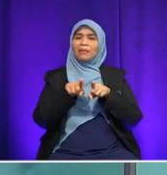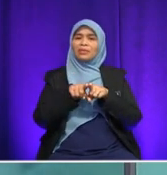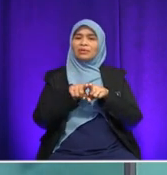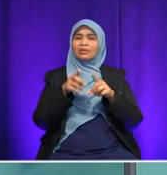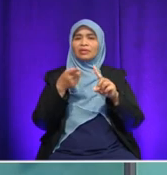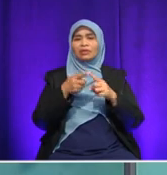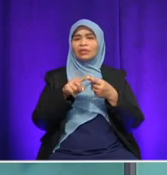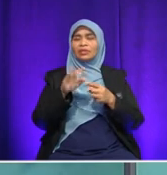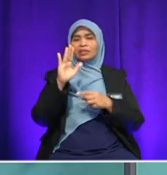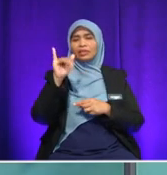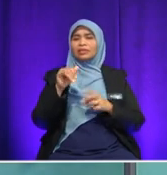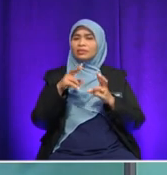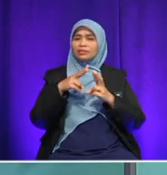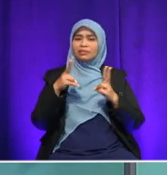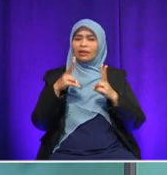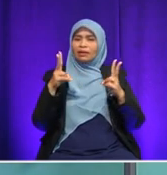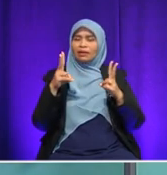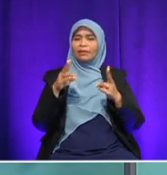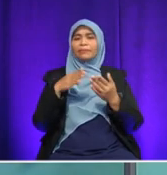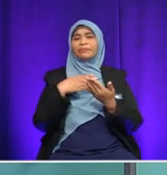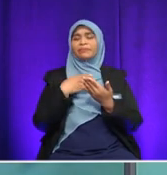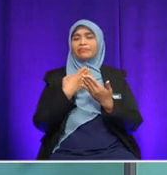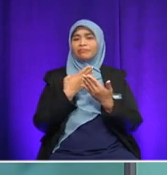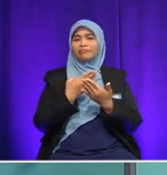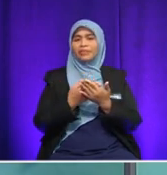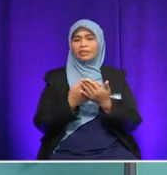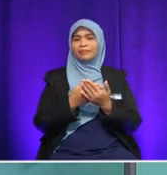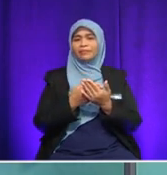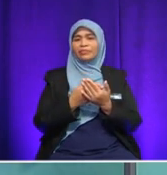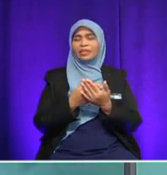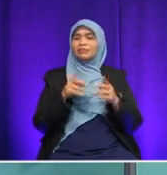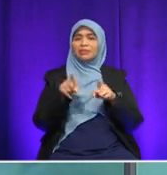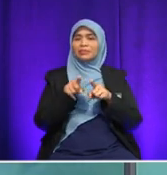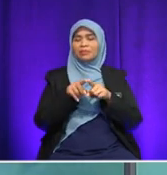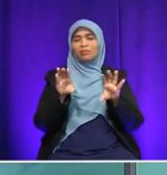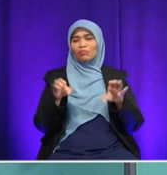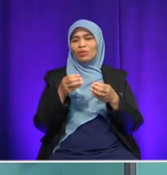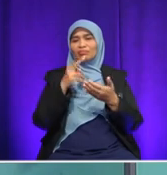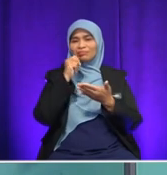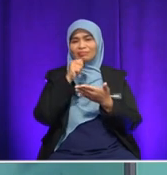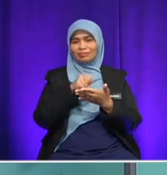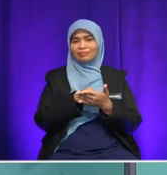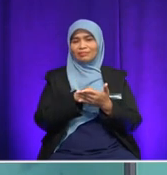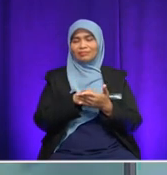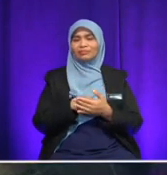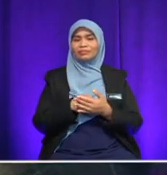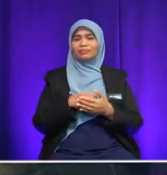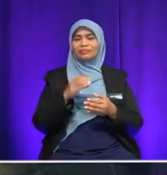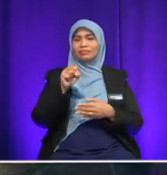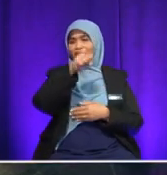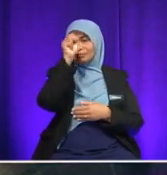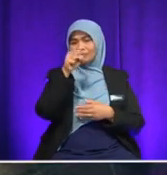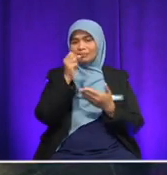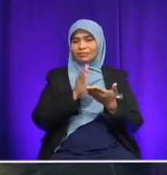baik. Sama-sama buat jahat, sama-sama buat nakal. Gitulah. Okey. Alright. Baik. Soalan seterusnya